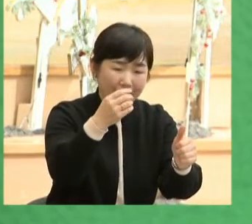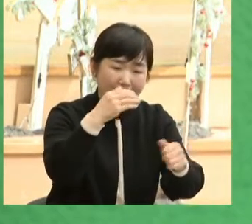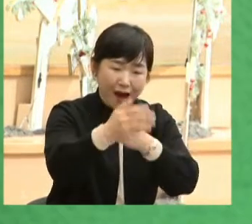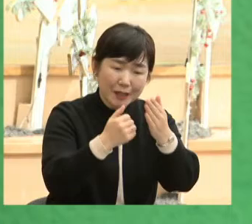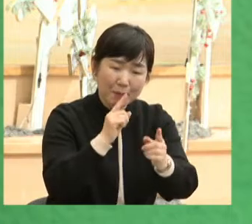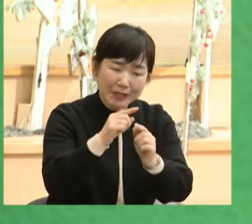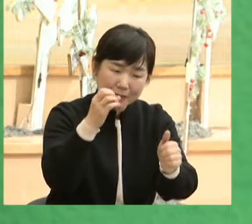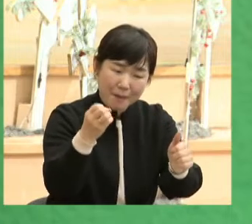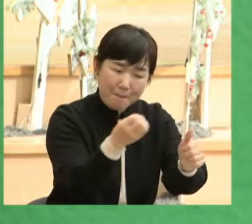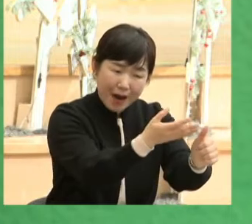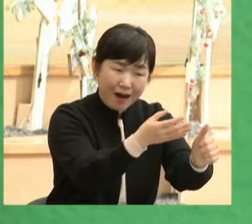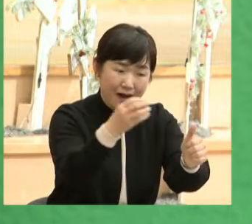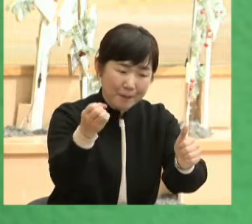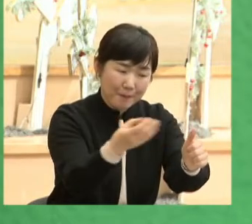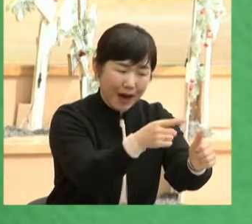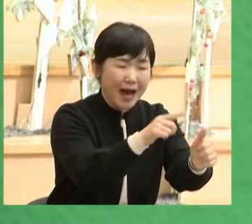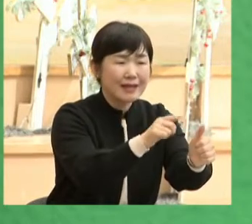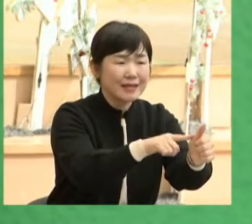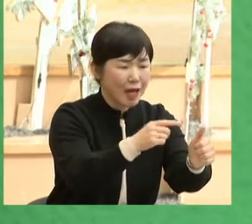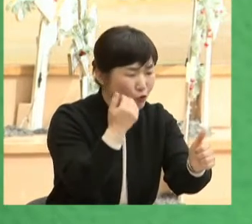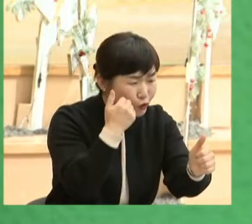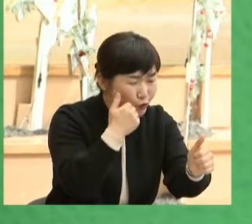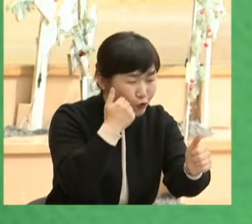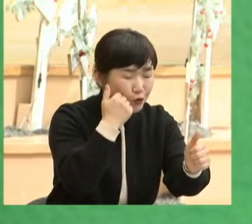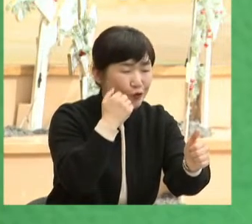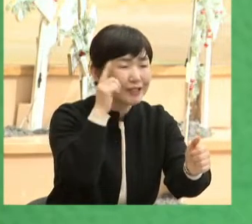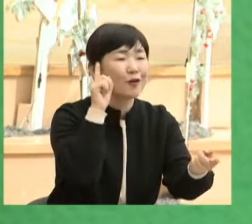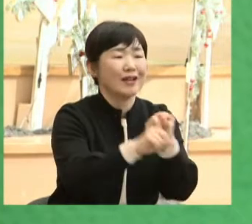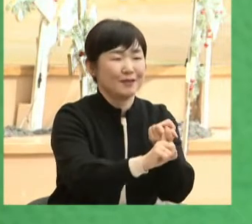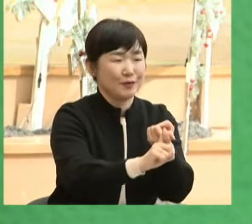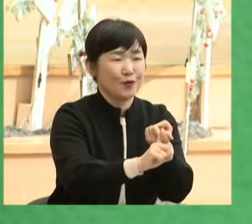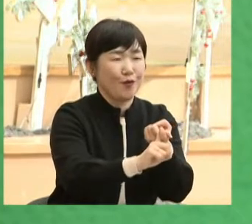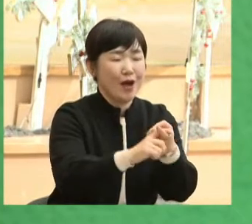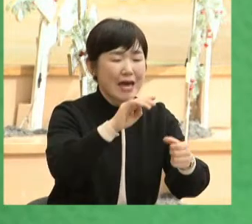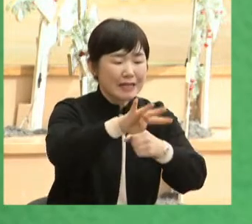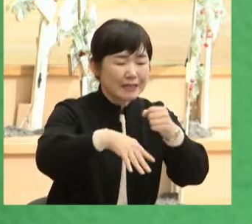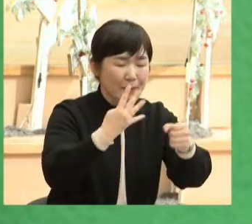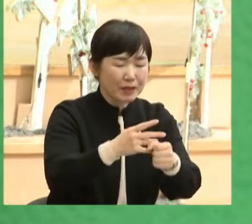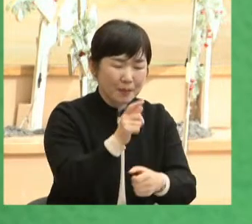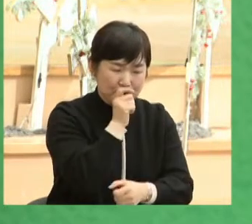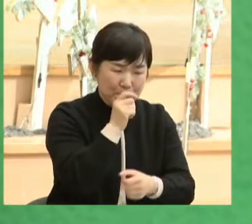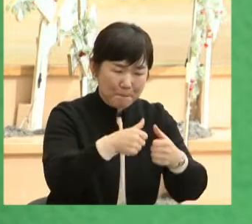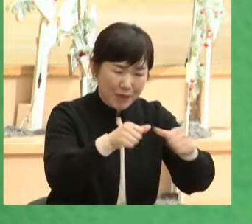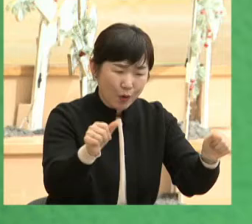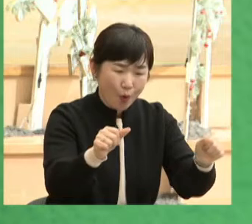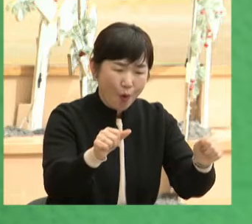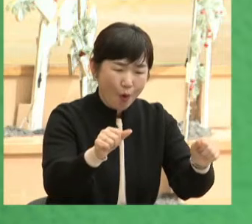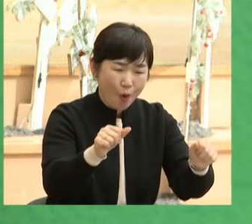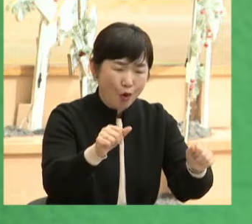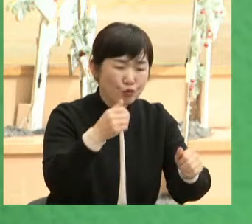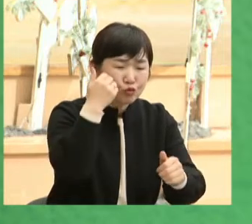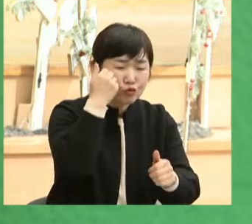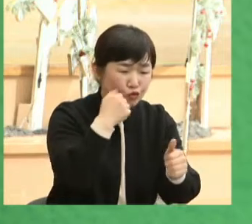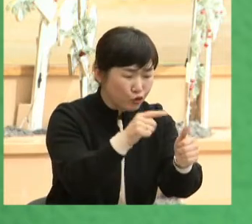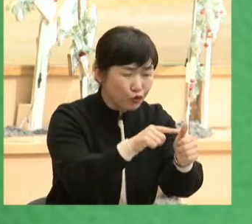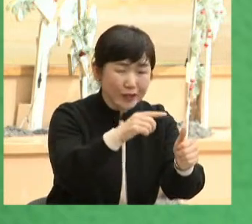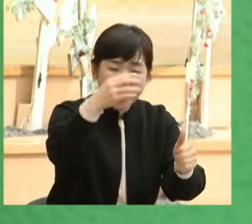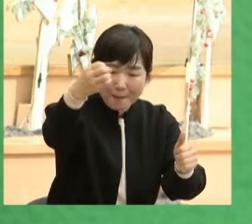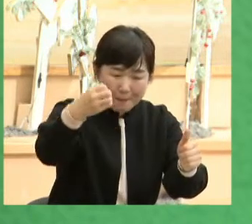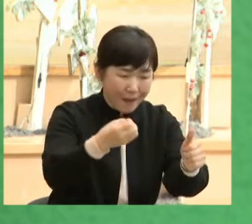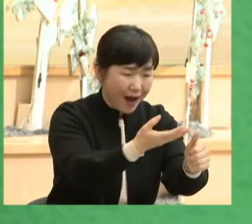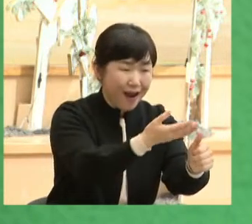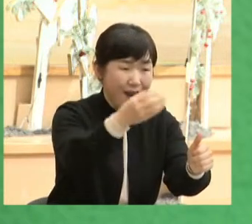드러내는가 400년의 침묵을 깨고 누구에게 나타나셔서 하나님의 섭리를 드러내지 않는가